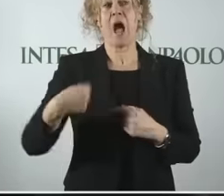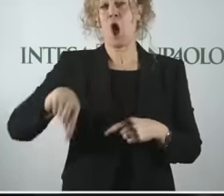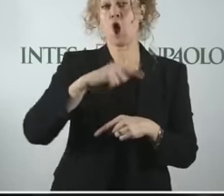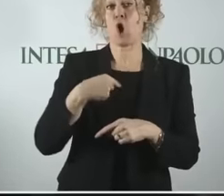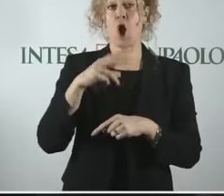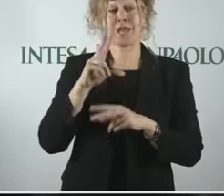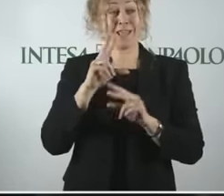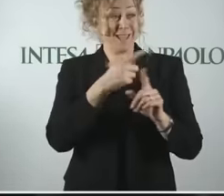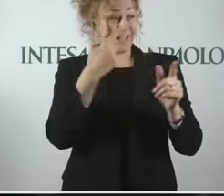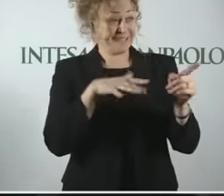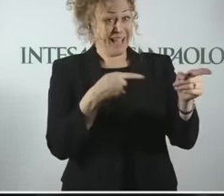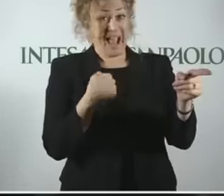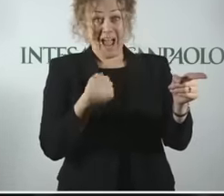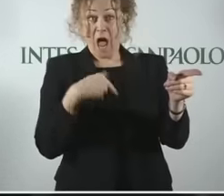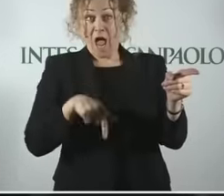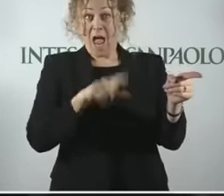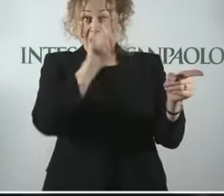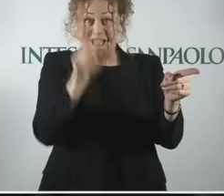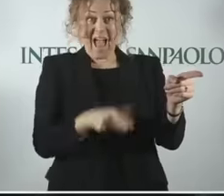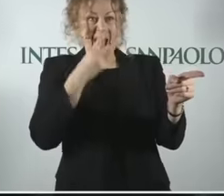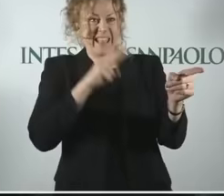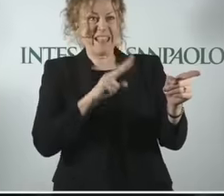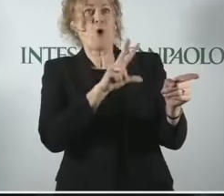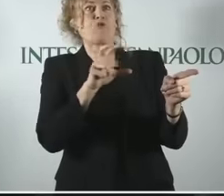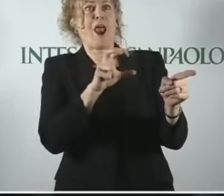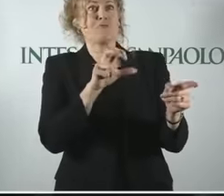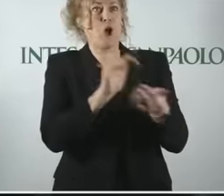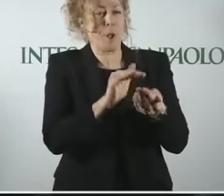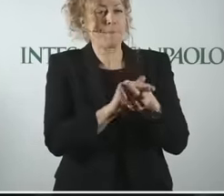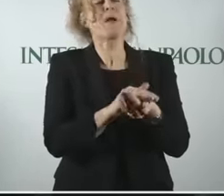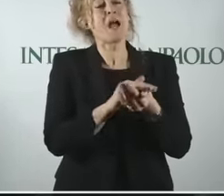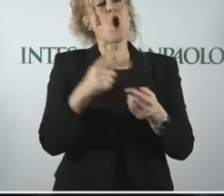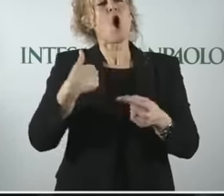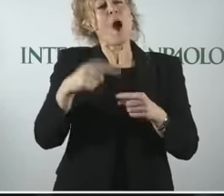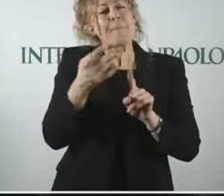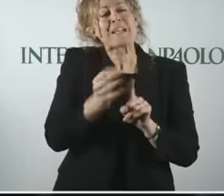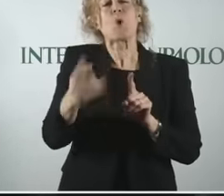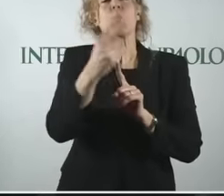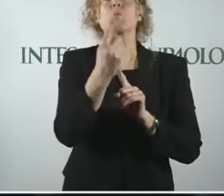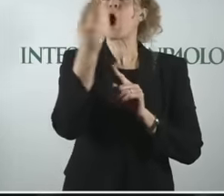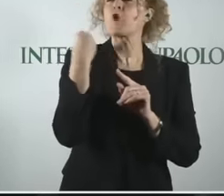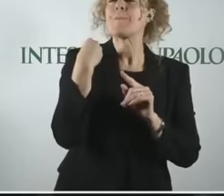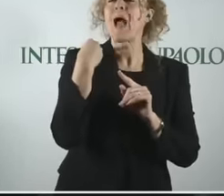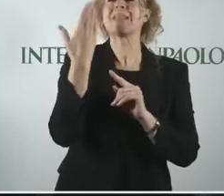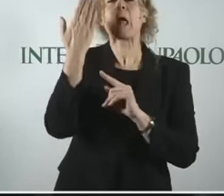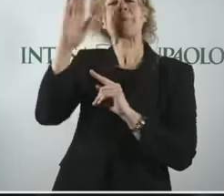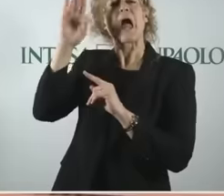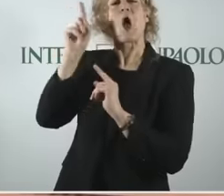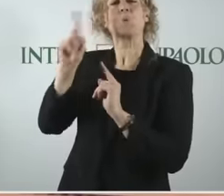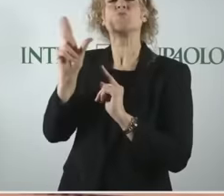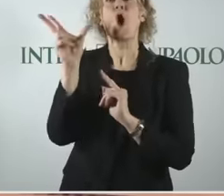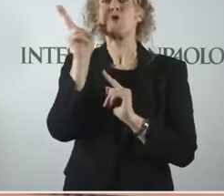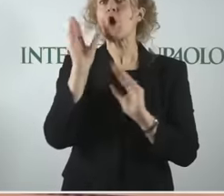penisola per entrare ancora più nello specifico le vorrei fare ascoltare una domanda che ci arriva da Perugia da una